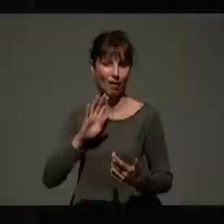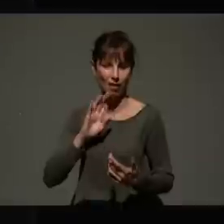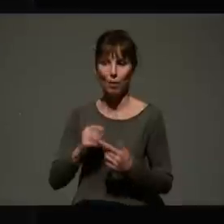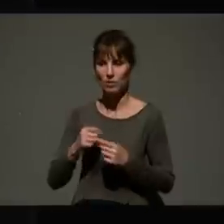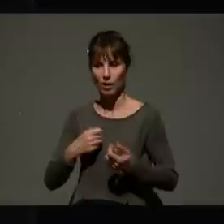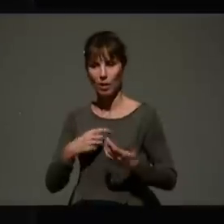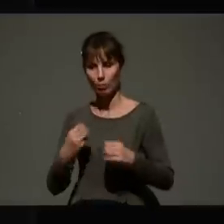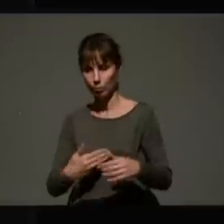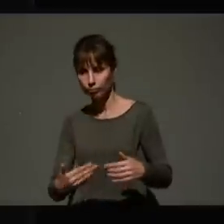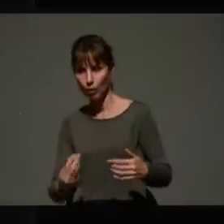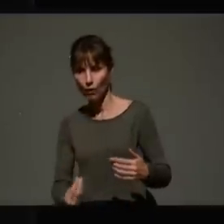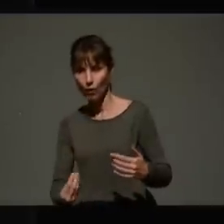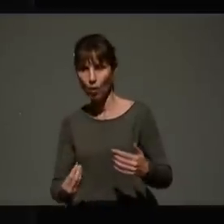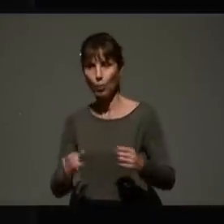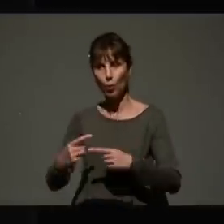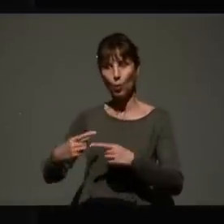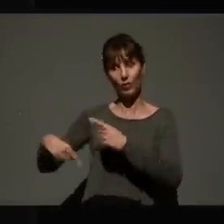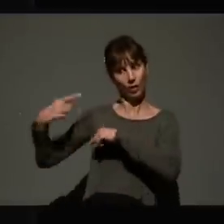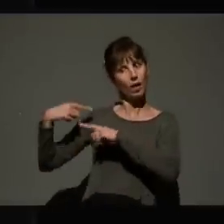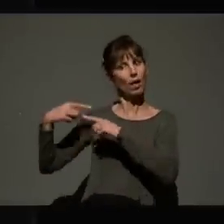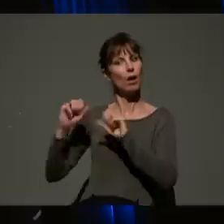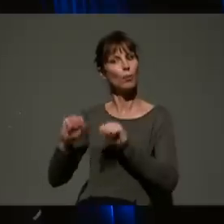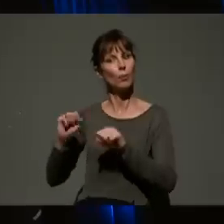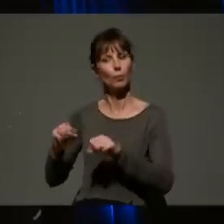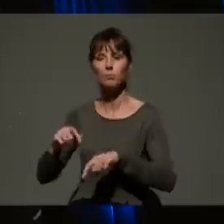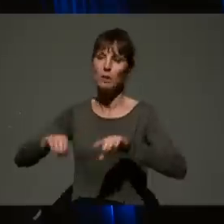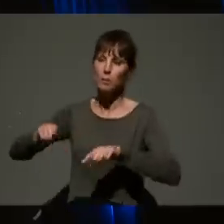fertilité, le plus souvent réversible, pas toujours. Et